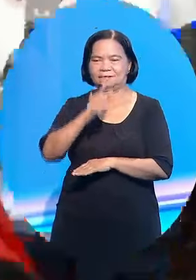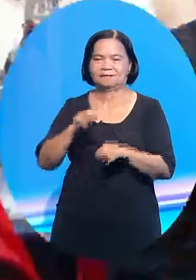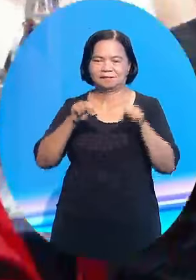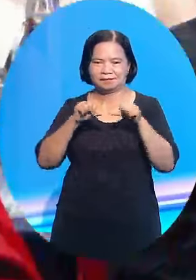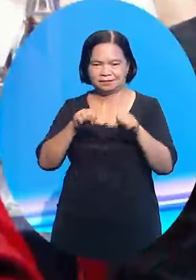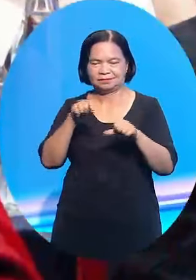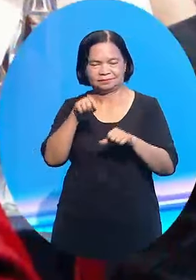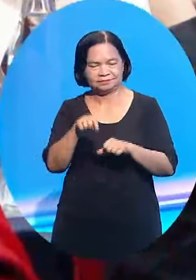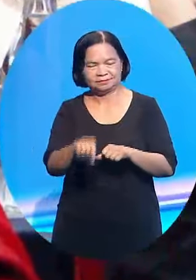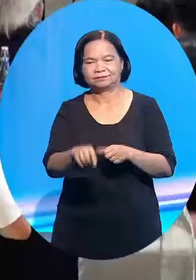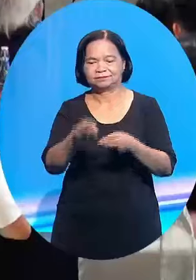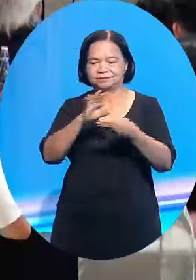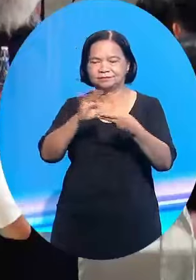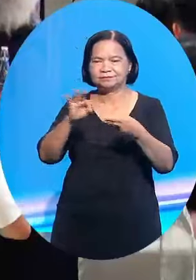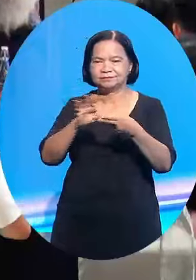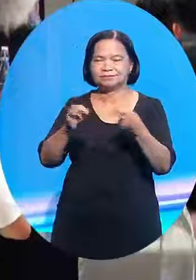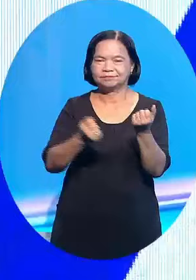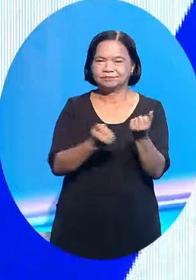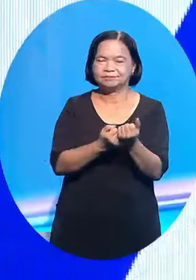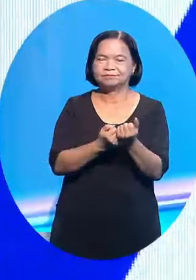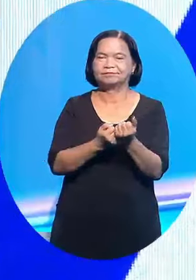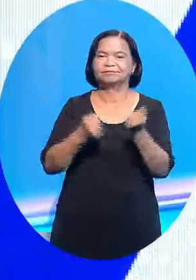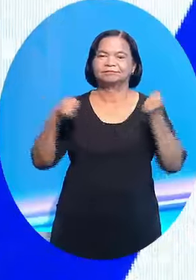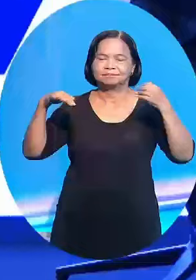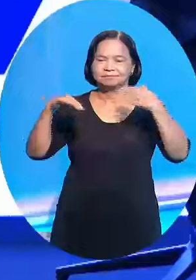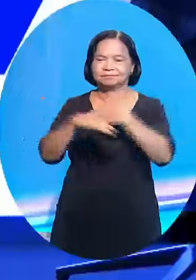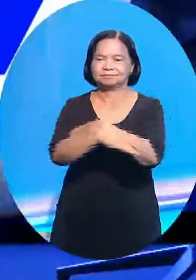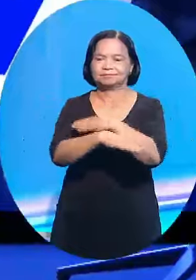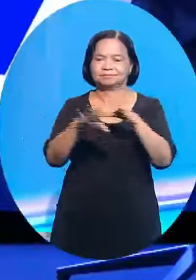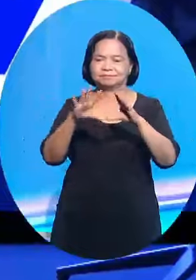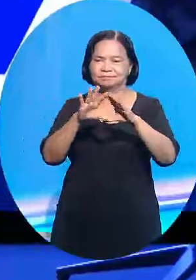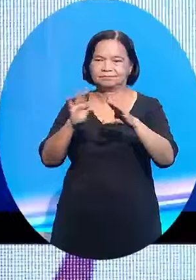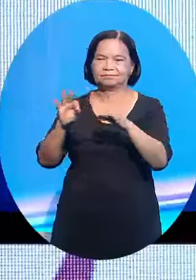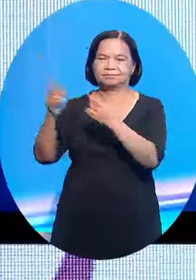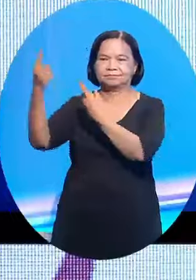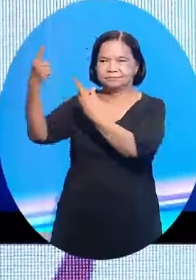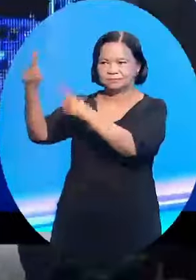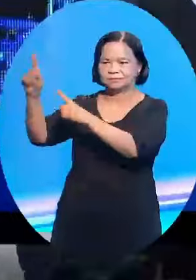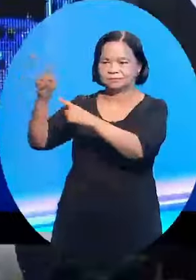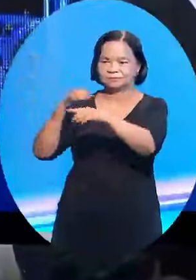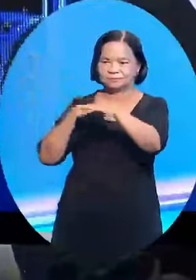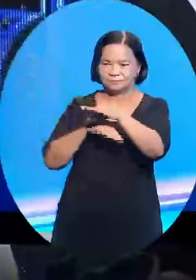chia sẻ về vấn đề thúc đẩy thỏa thuận hợp tác song phương giữa công ty nước ngoài với các công ty trong nước,